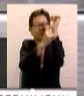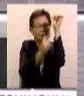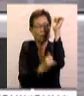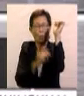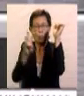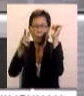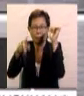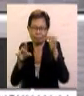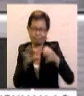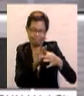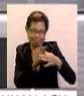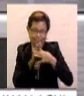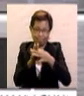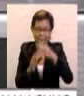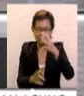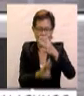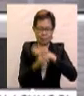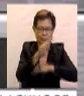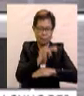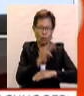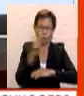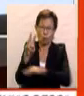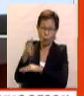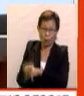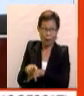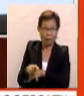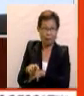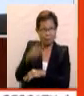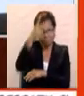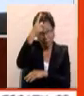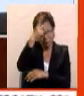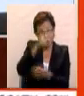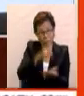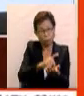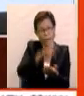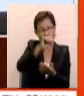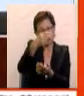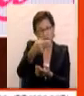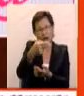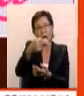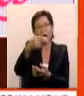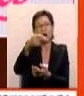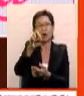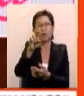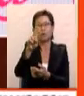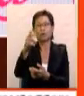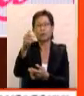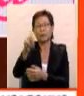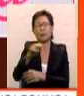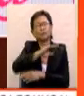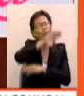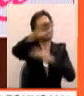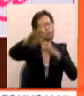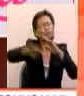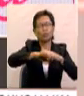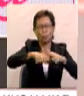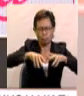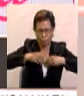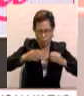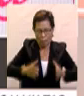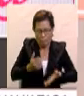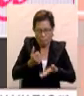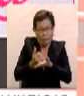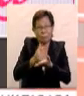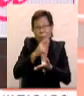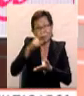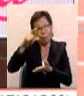Wilayah Persekutuan. Timbalan Menteri Wilayah Persekutuan, Dato' Dr. Shahrudin Mat Saleh berkata, kesemua penerima bantuan tidak